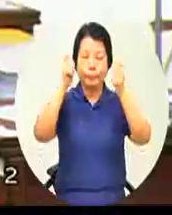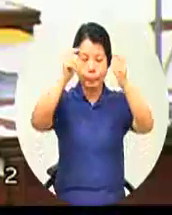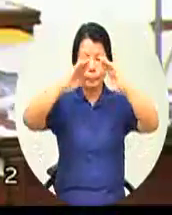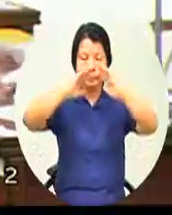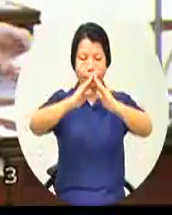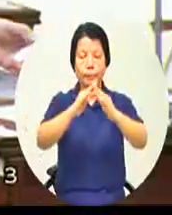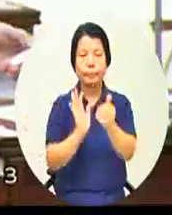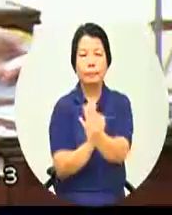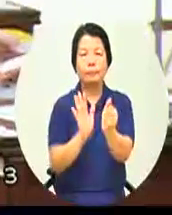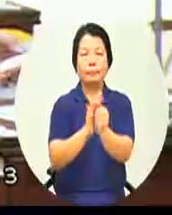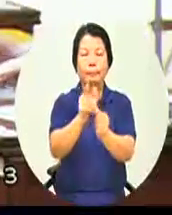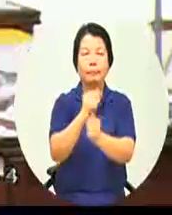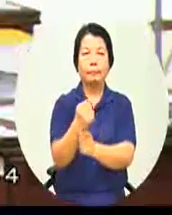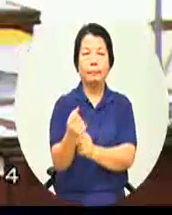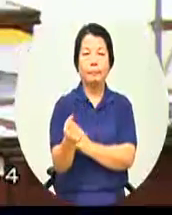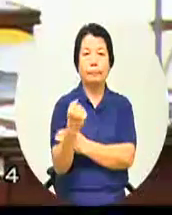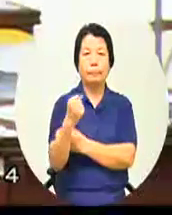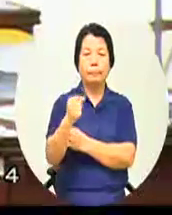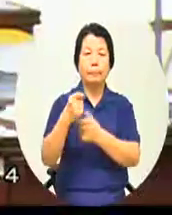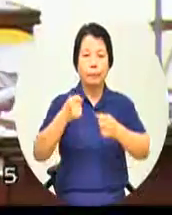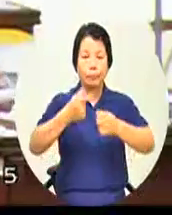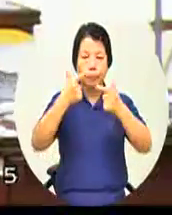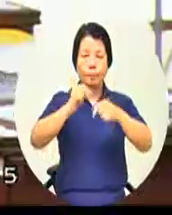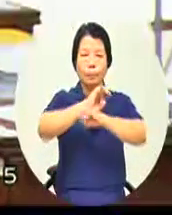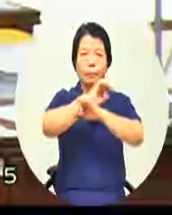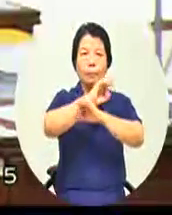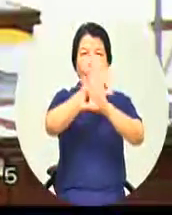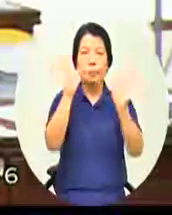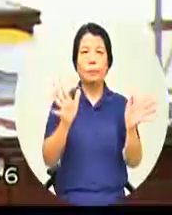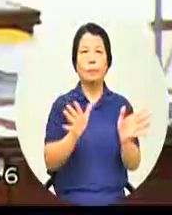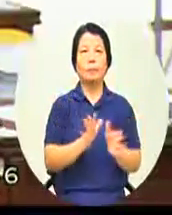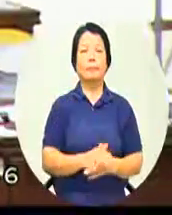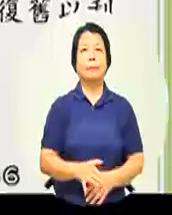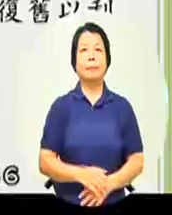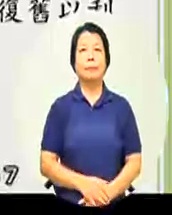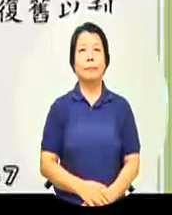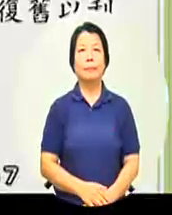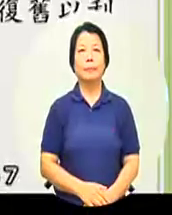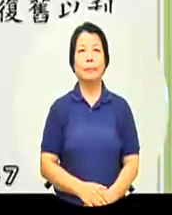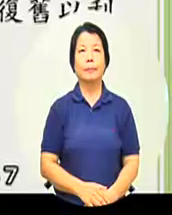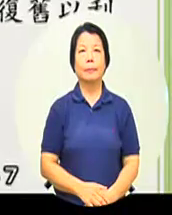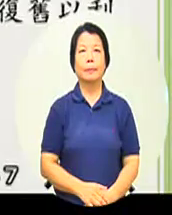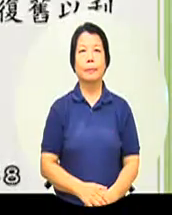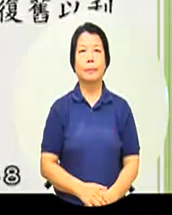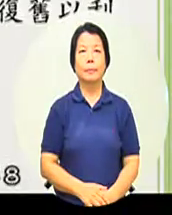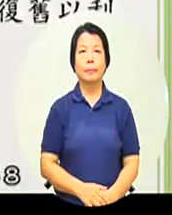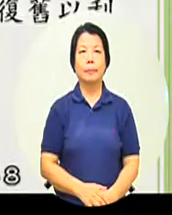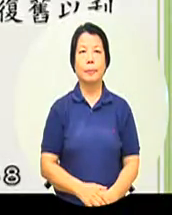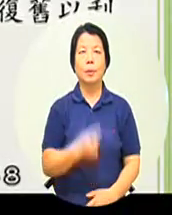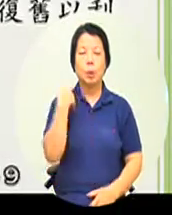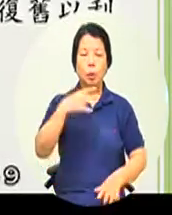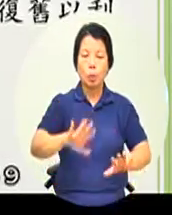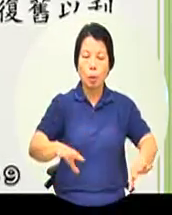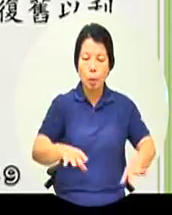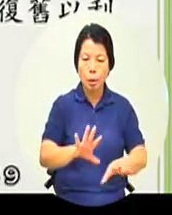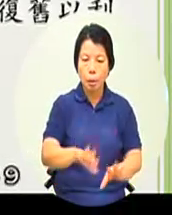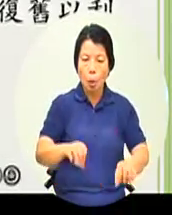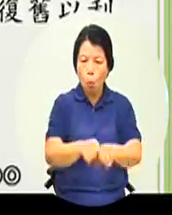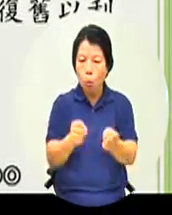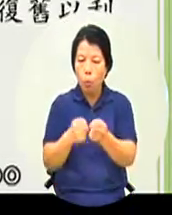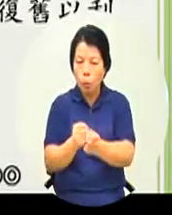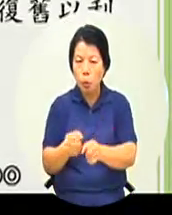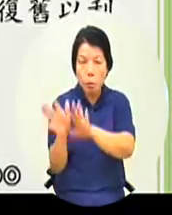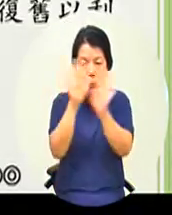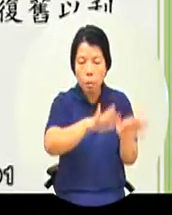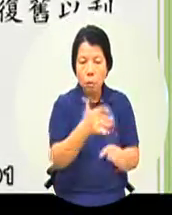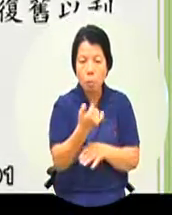对不对？哦，啊，本身的建议对不对？哦，就是讲，因看咱今仔修好嘛，哦，啊，这个垒球场啊，灾损情形如何？啊，本身的建